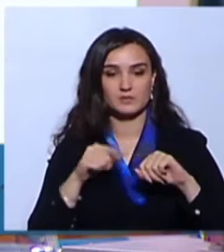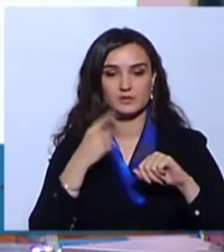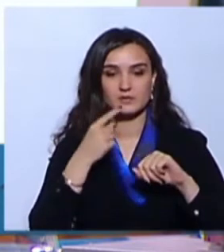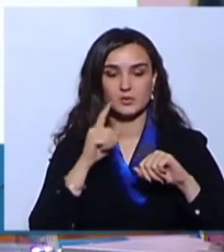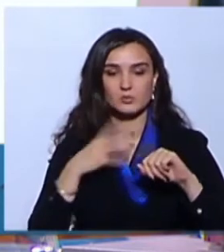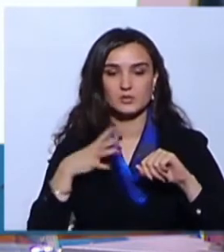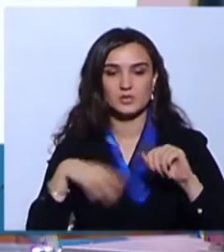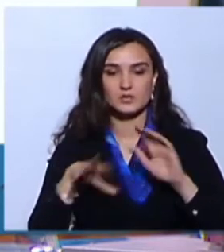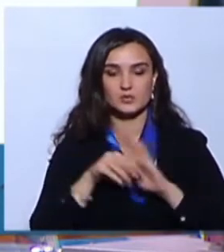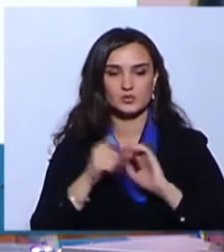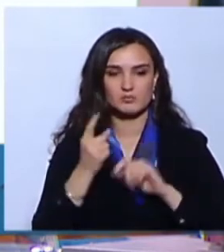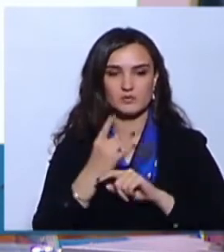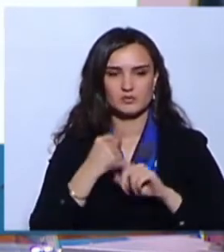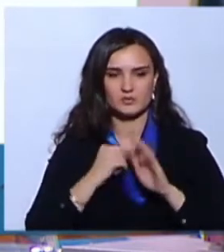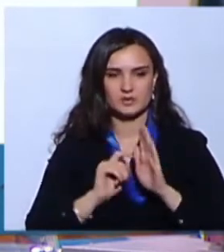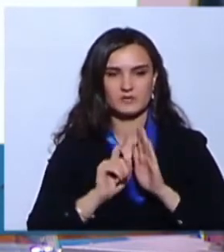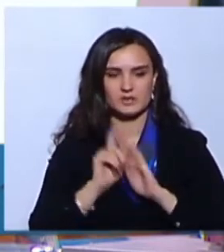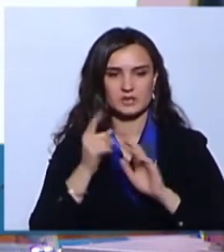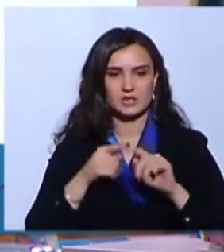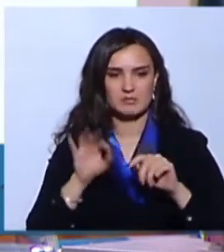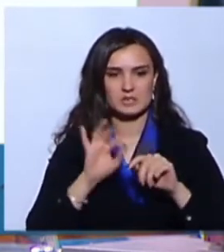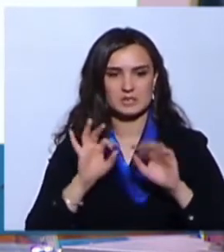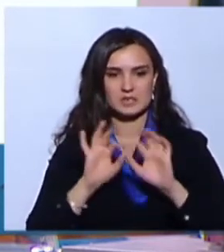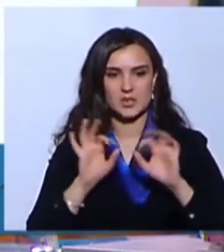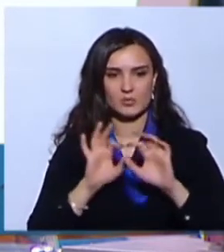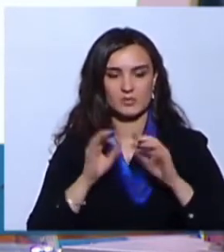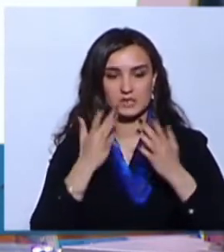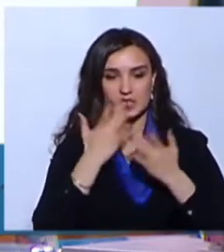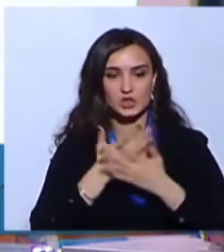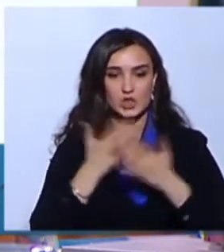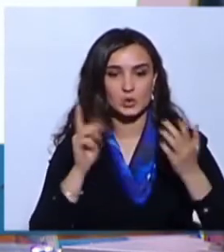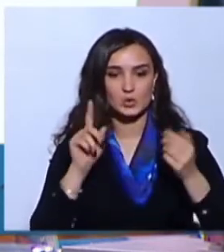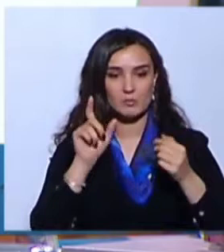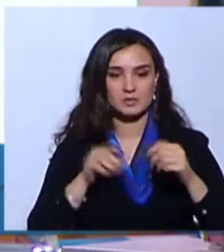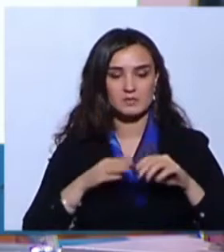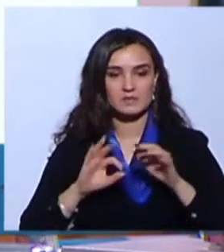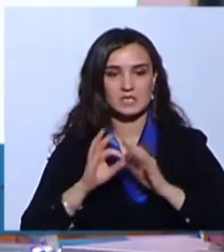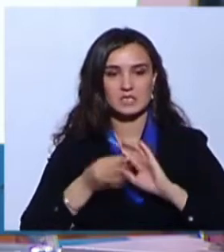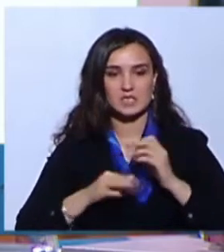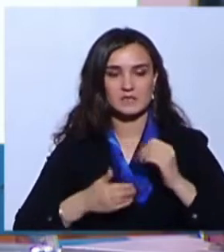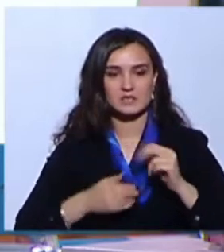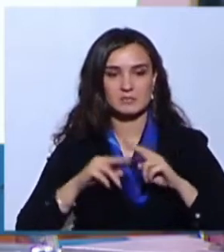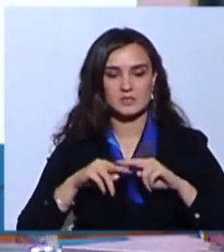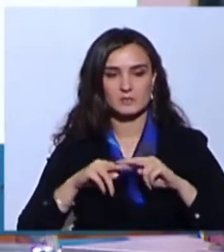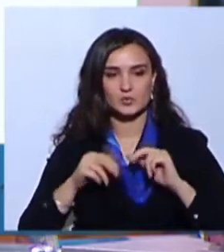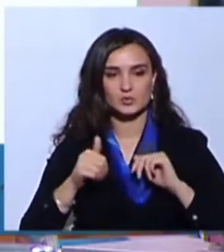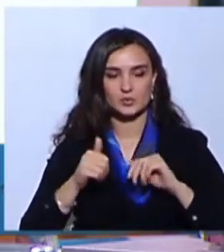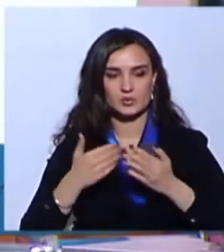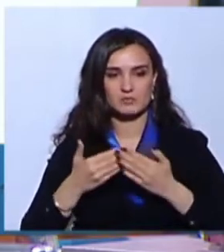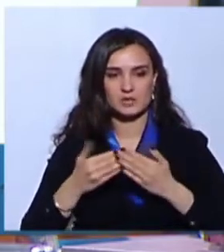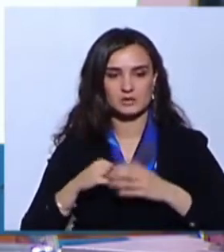ხმამაღლა რომ საქართველოში პირველად ჩვენ დავიწყეთ ამაზე საუბარი საჯაროდ რომ ადამიანს აქვს ნაწლავის პასპორტი როგორც